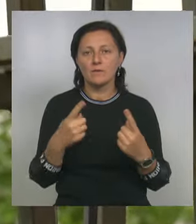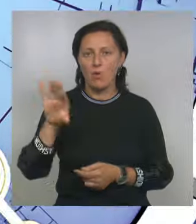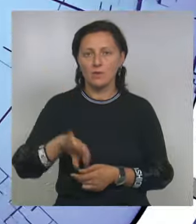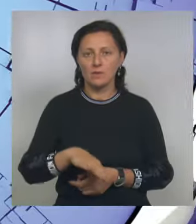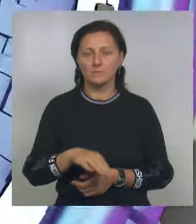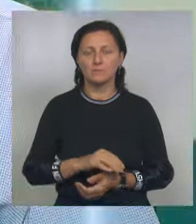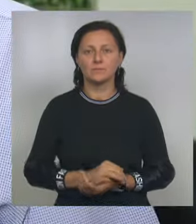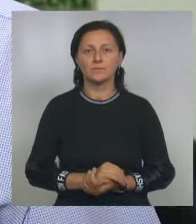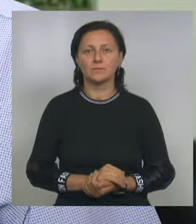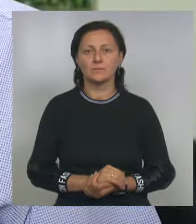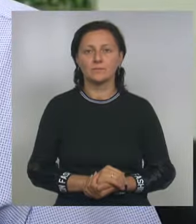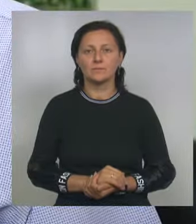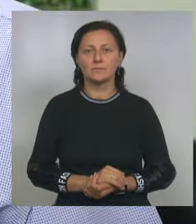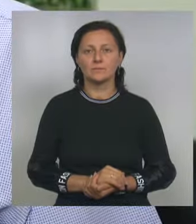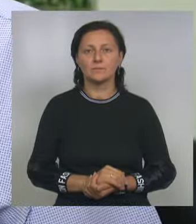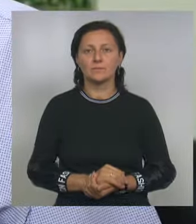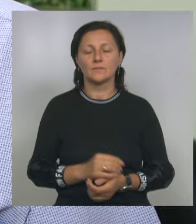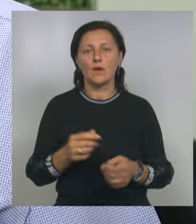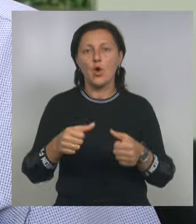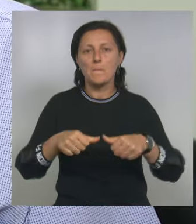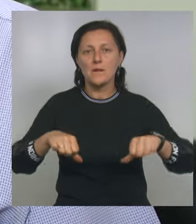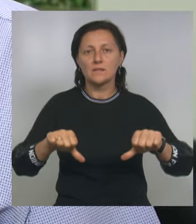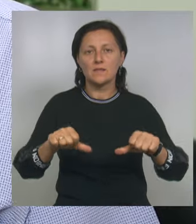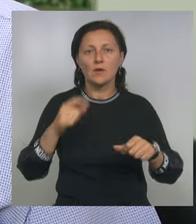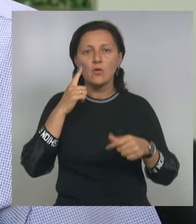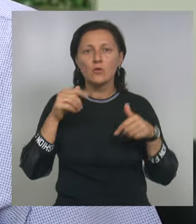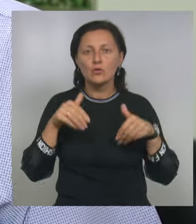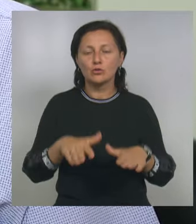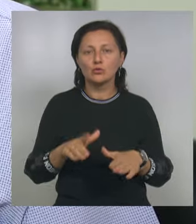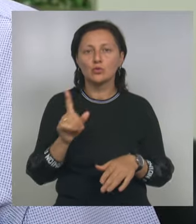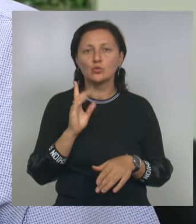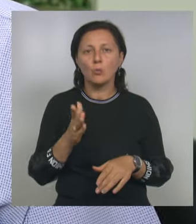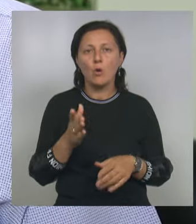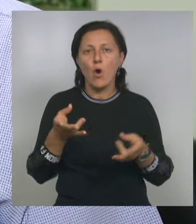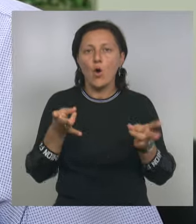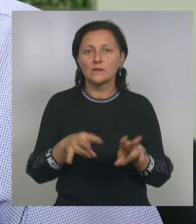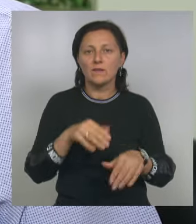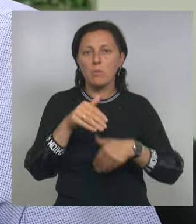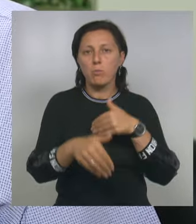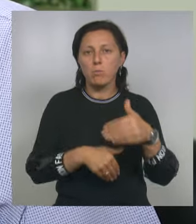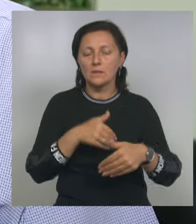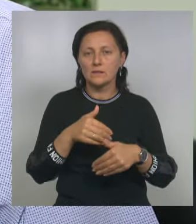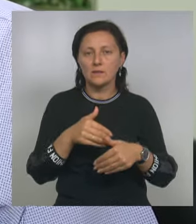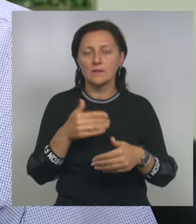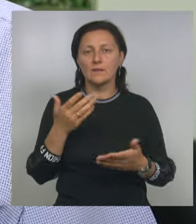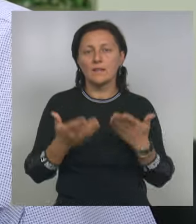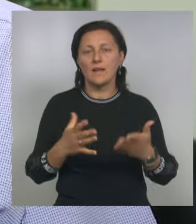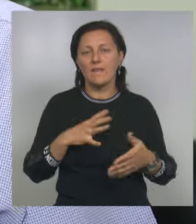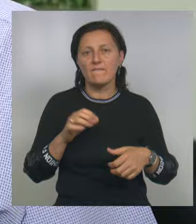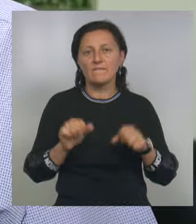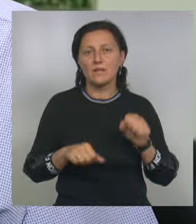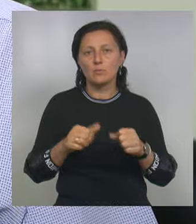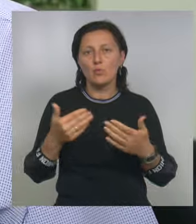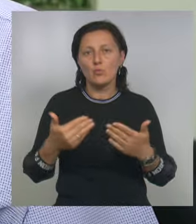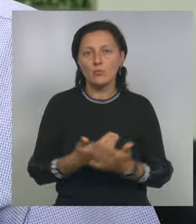горы? Комиссионно решают, что дальше с этими посевами делать. Либо их оставить, что они, возможно,